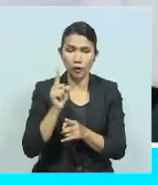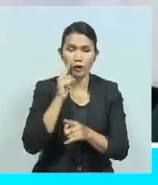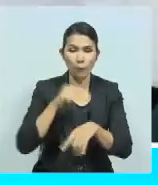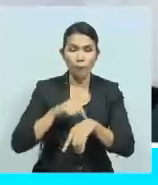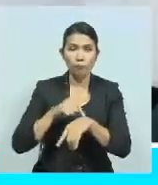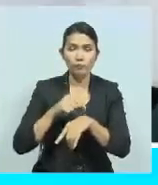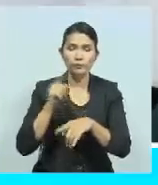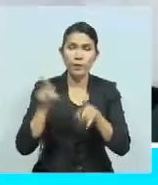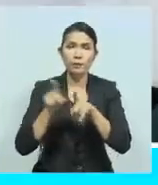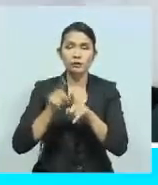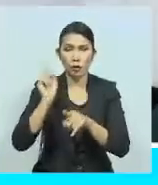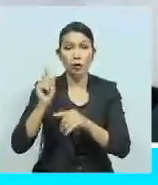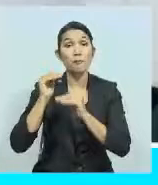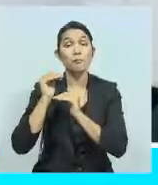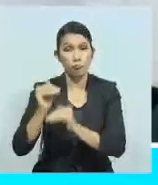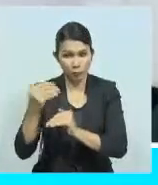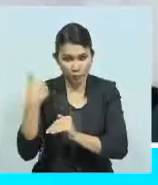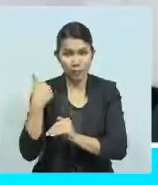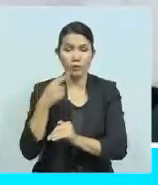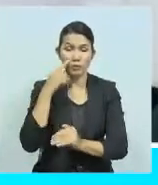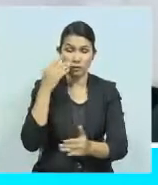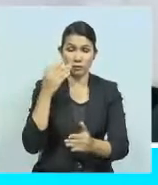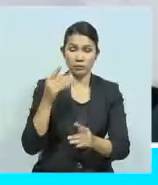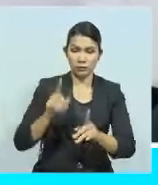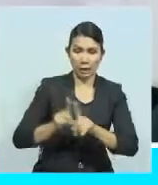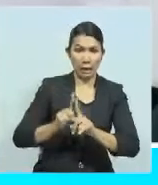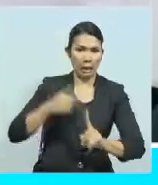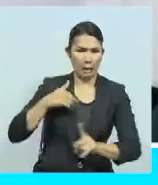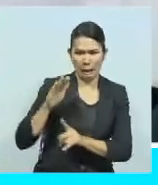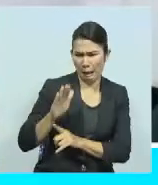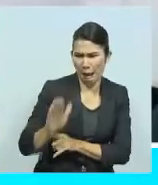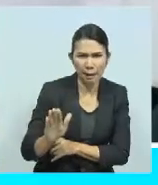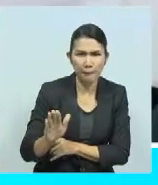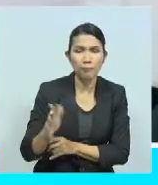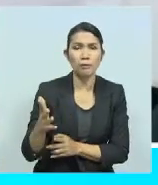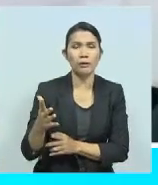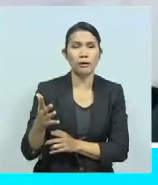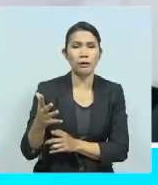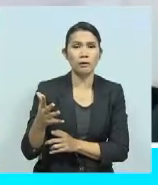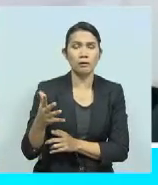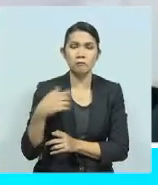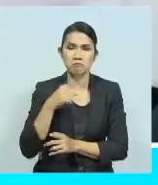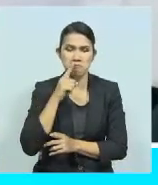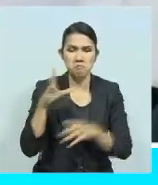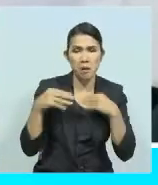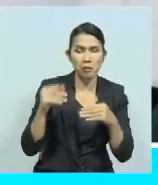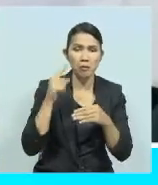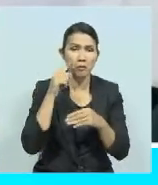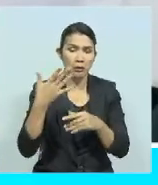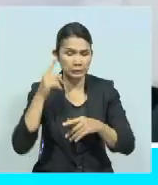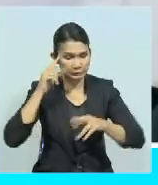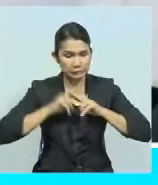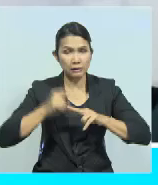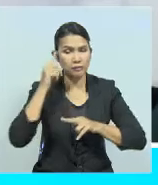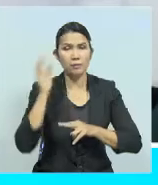ตด้วยนะคะเดียวกันก็ต้องไม่ได้ถึงกับห้ามปรามหรือไม่ยอมหรือเอาแต่ความคิดของเ